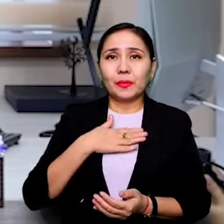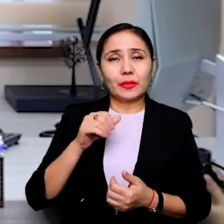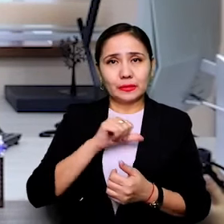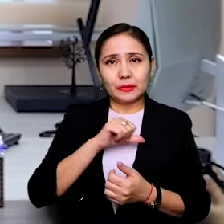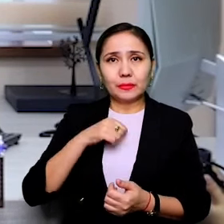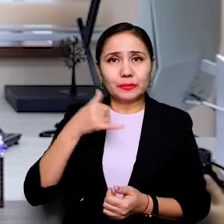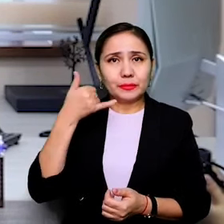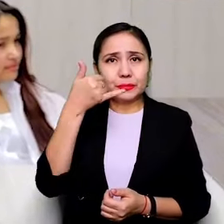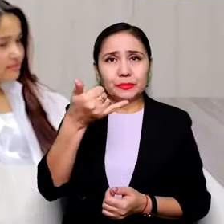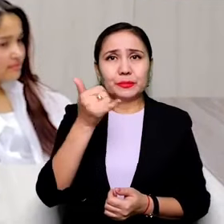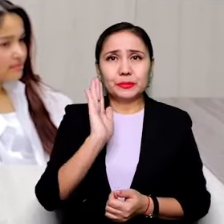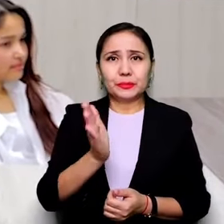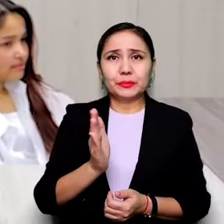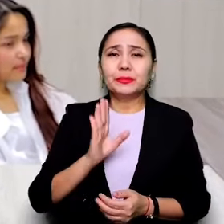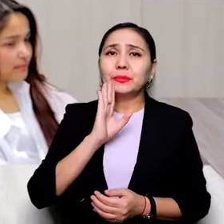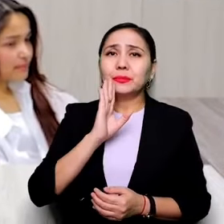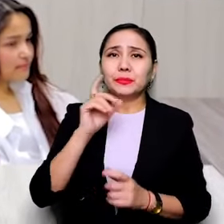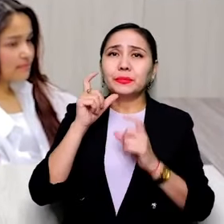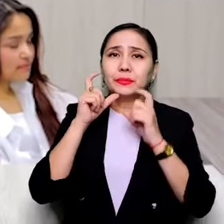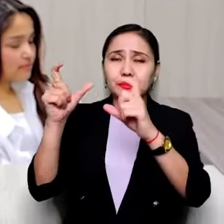aloqaga chiqamiz. Durdona!